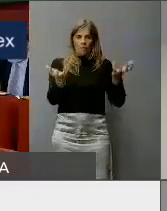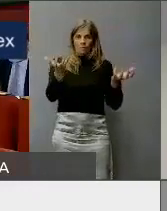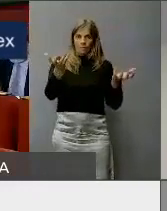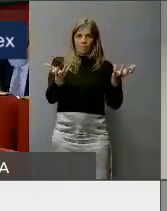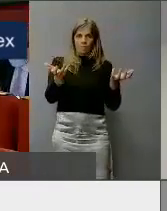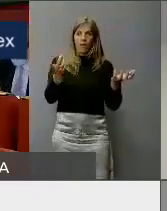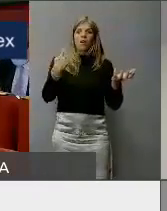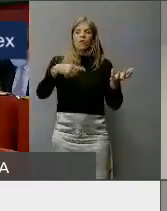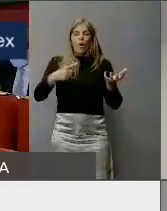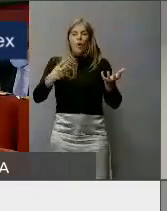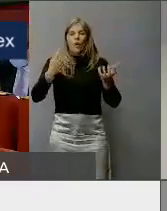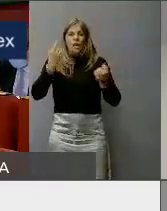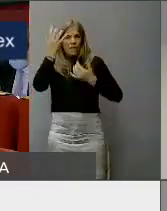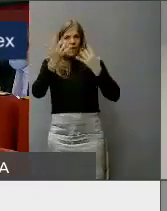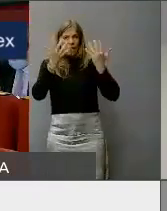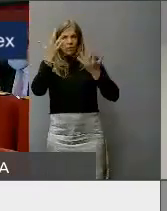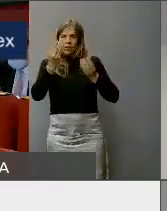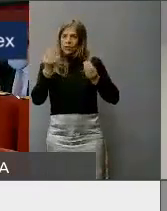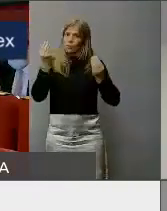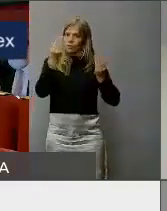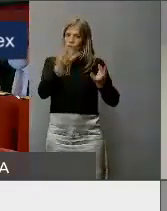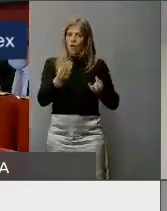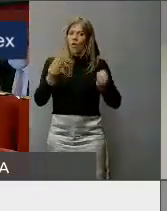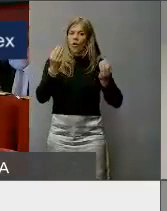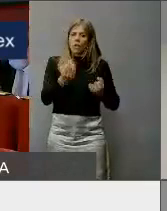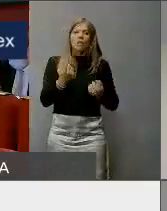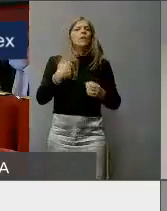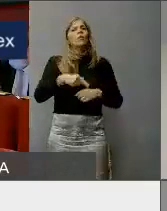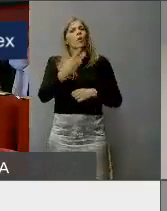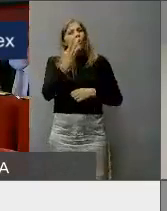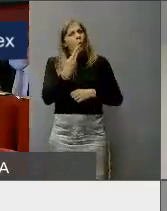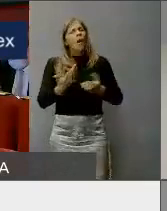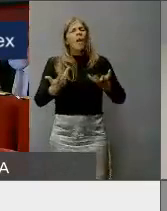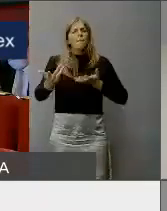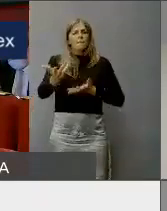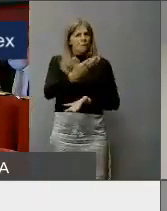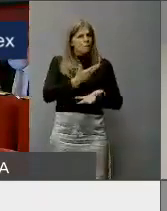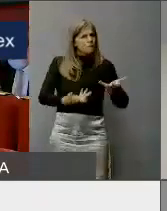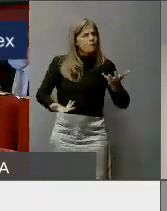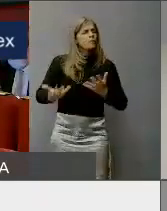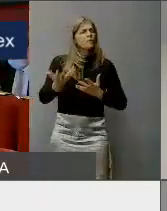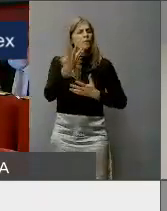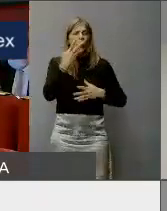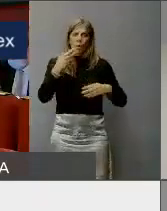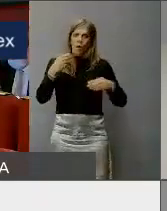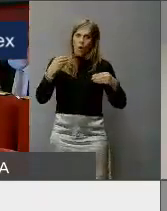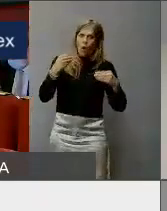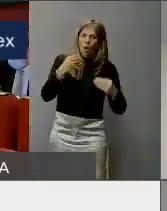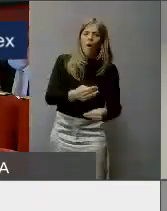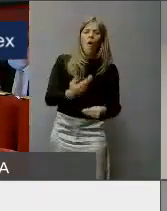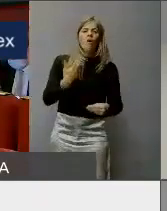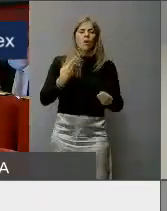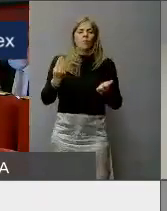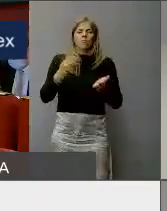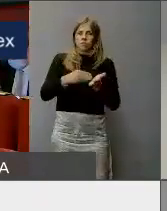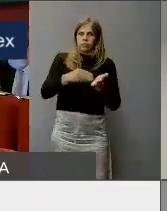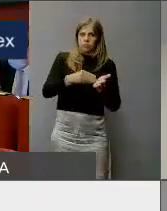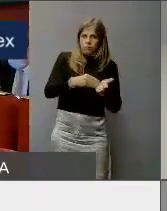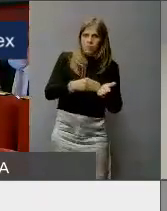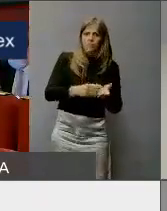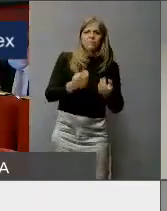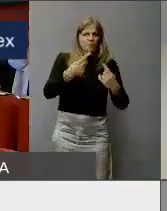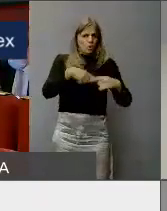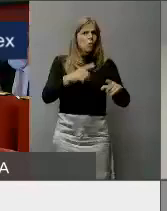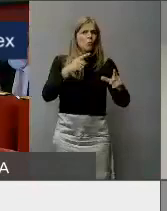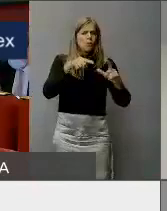volontà di essere in maniera come dire partecipativa ma soprattutto anche con i contributi che abbiamo dato in commissione di essere